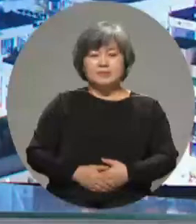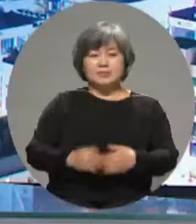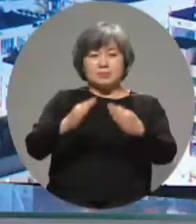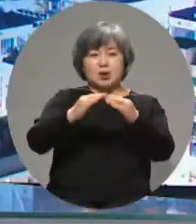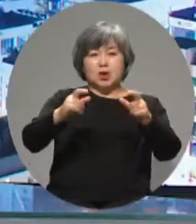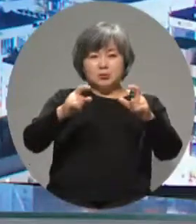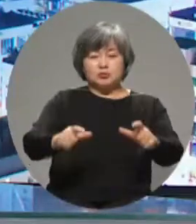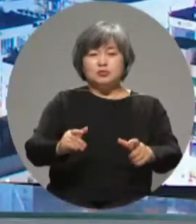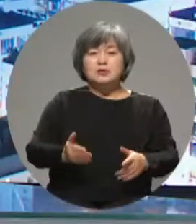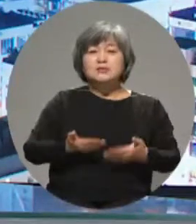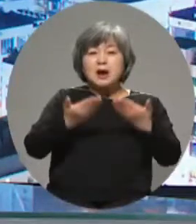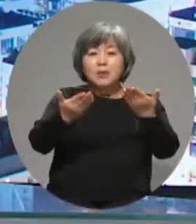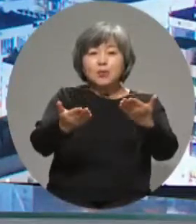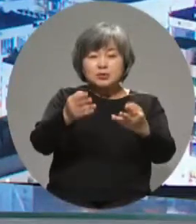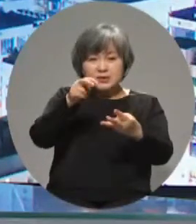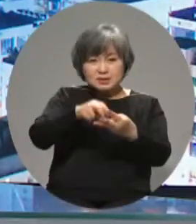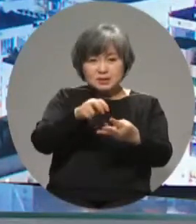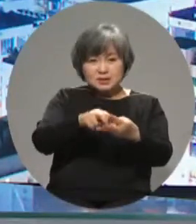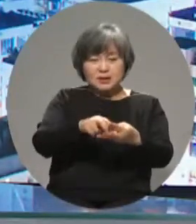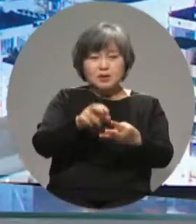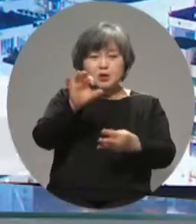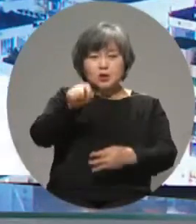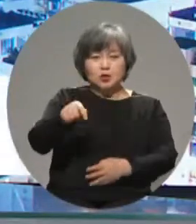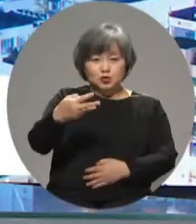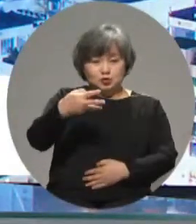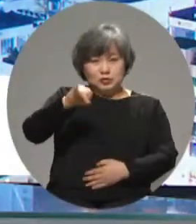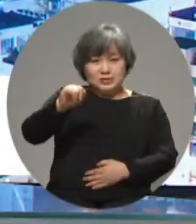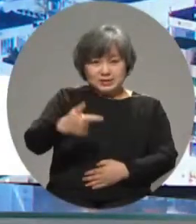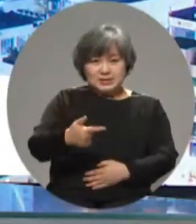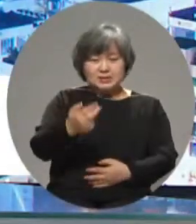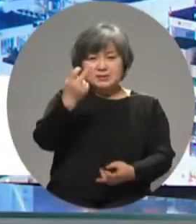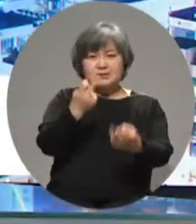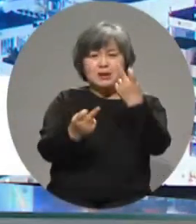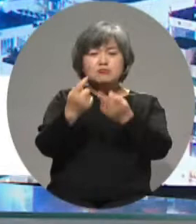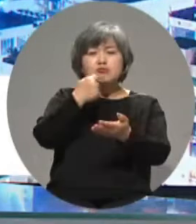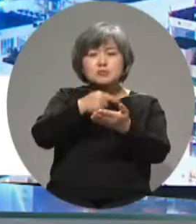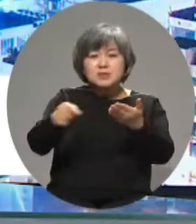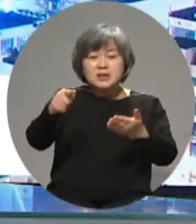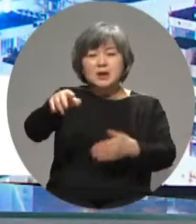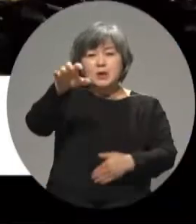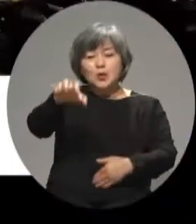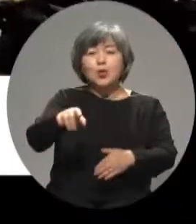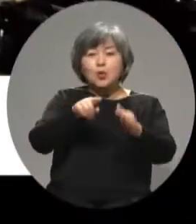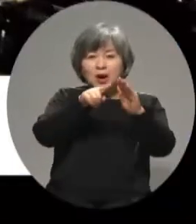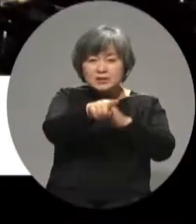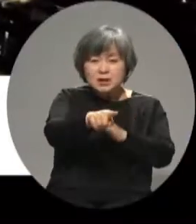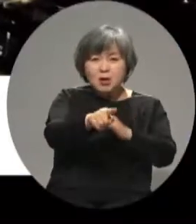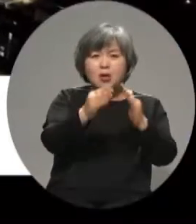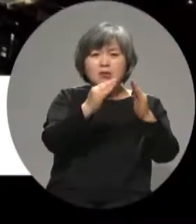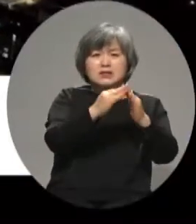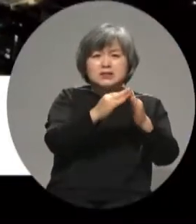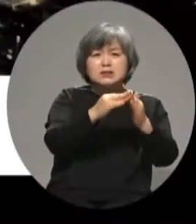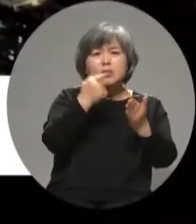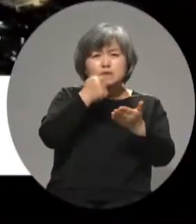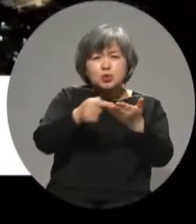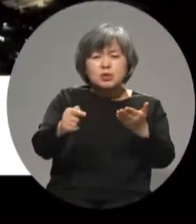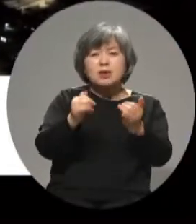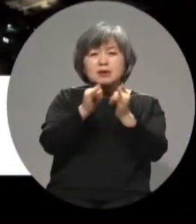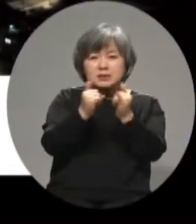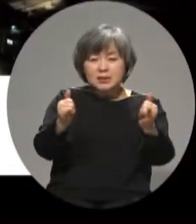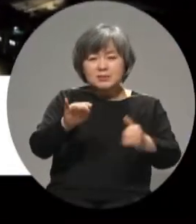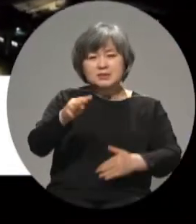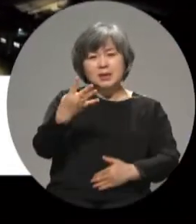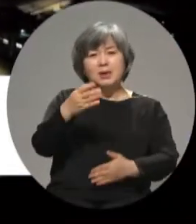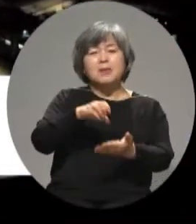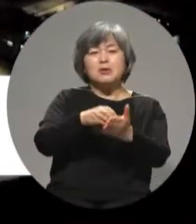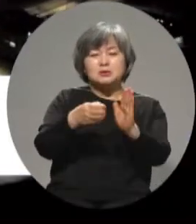청양 또 자원 봉사 센터 는 오늘 우울증 군산 풀 피해 현장을 방문해서 이재 민과 차원 봉사자들에게 400만원 상당의